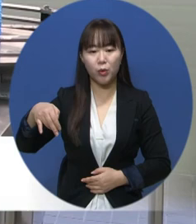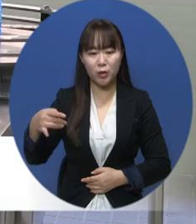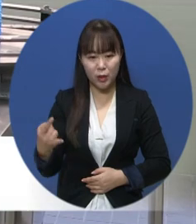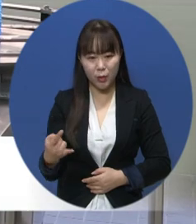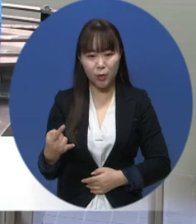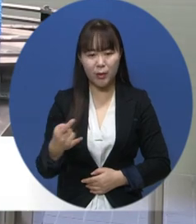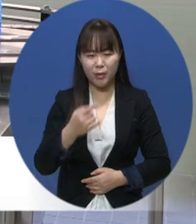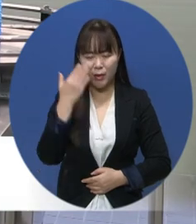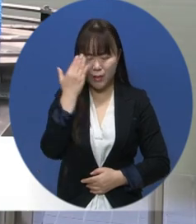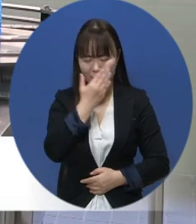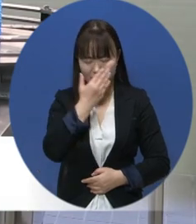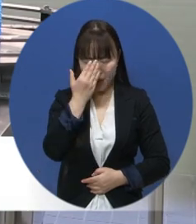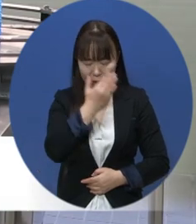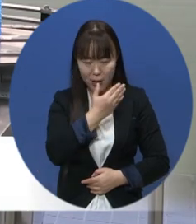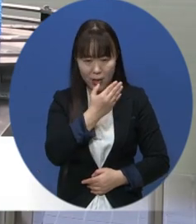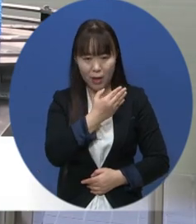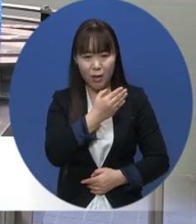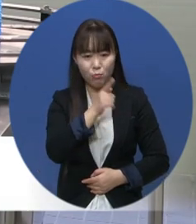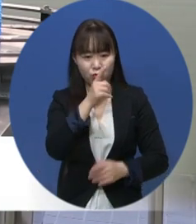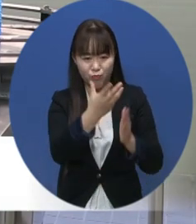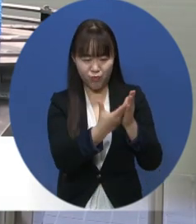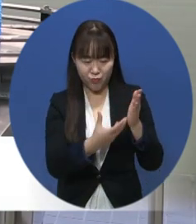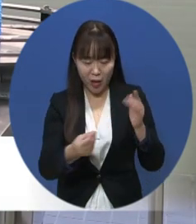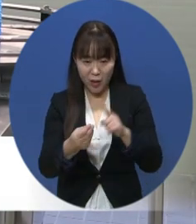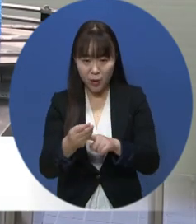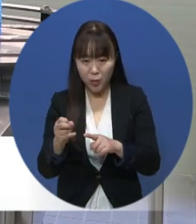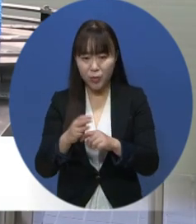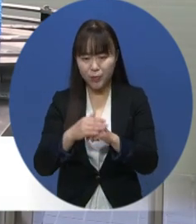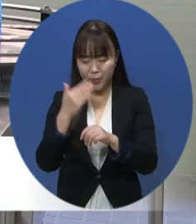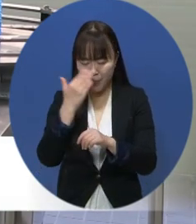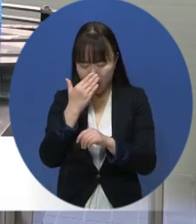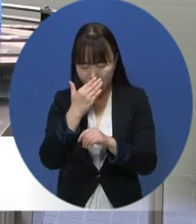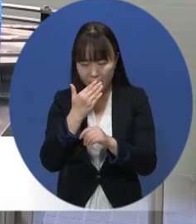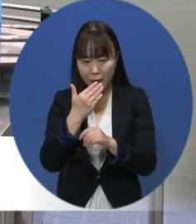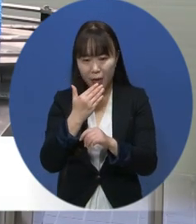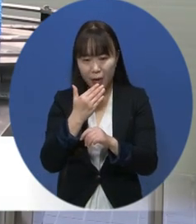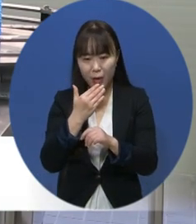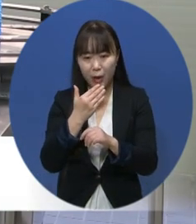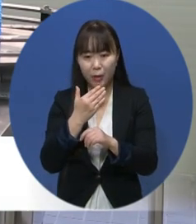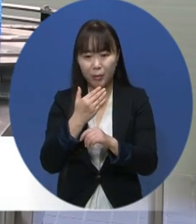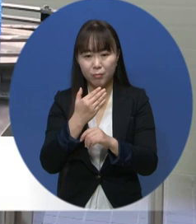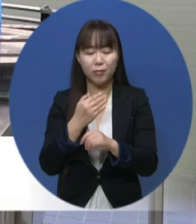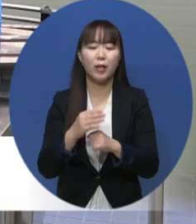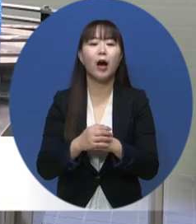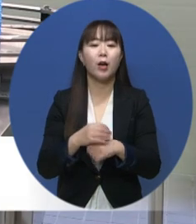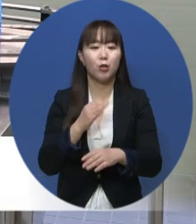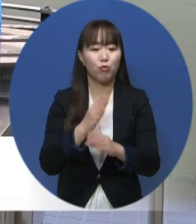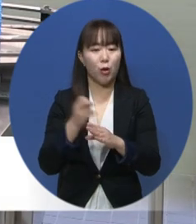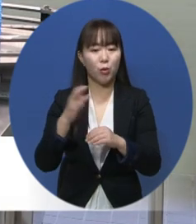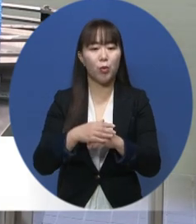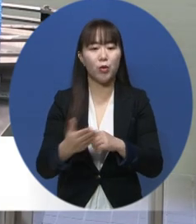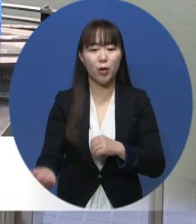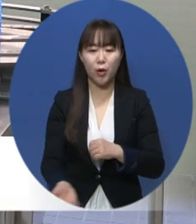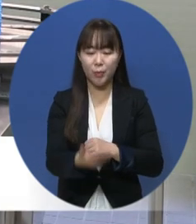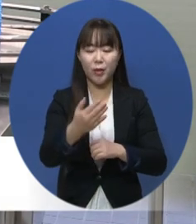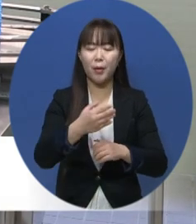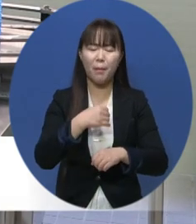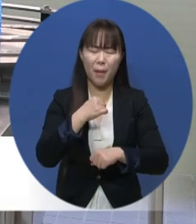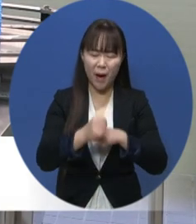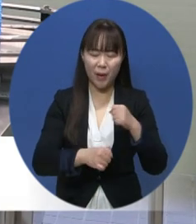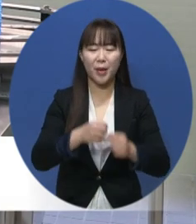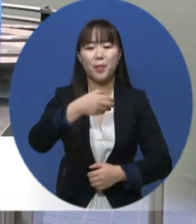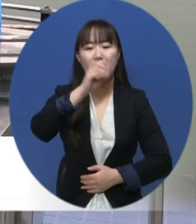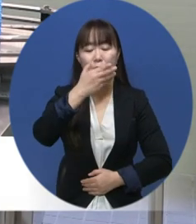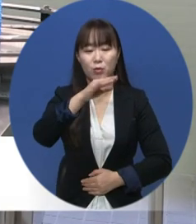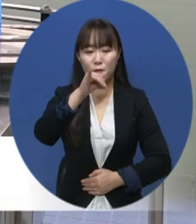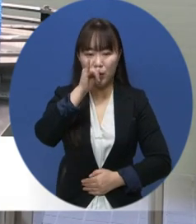고로쇠의 위생적인 채취와 소독, 정제를 하고 있으며 소비자 여러분이 마음껏 드실